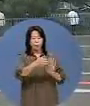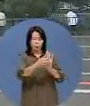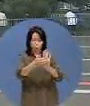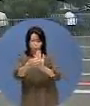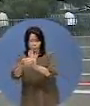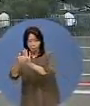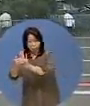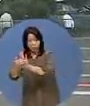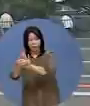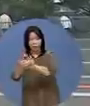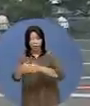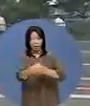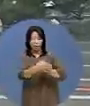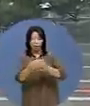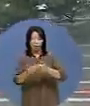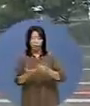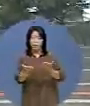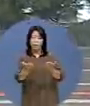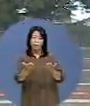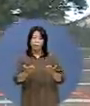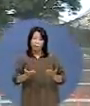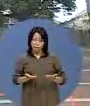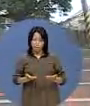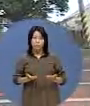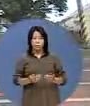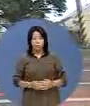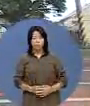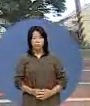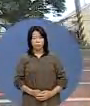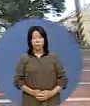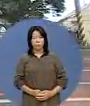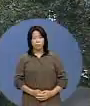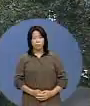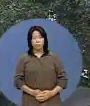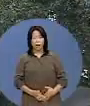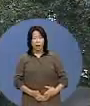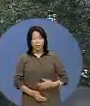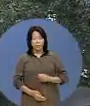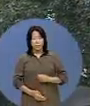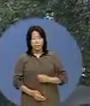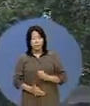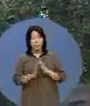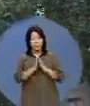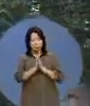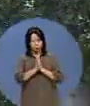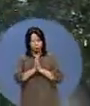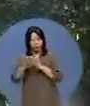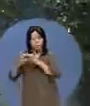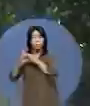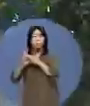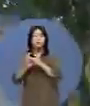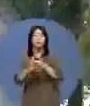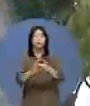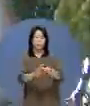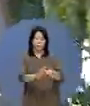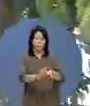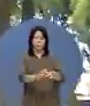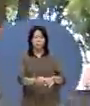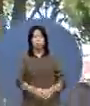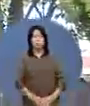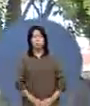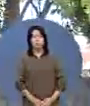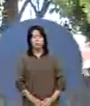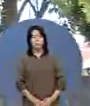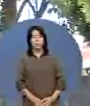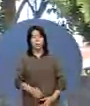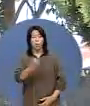守ってくださってるんだというふうに信じられていました。